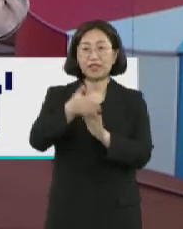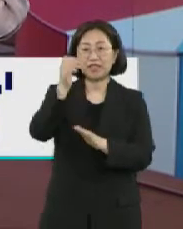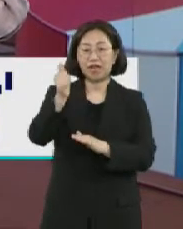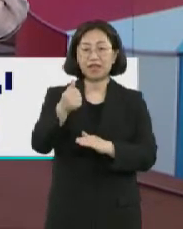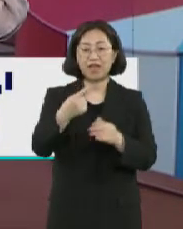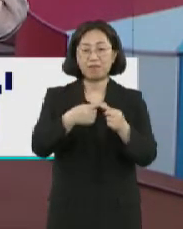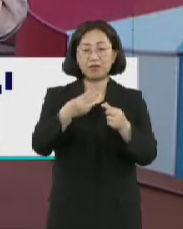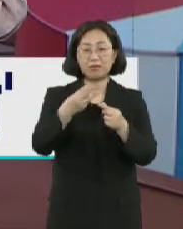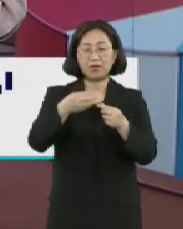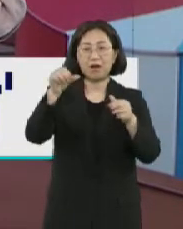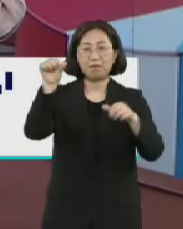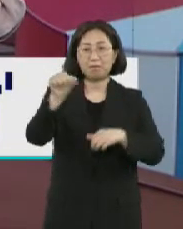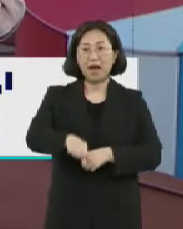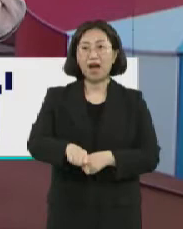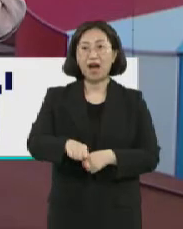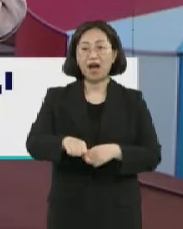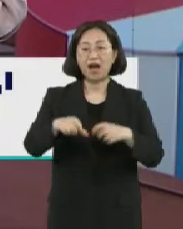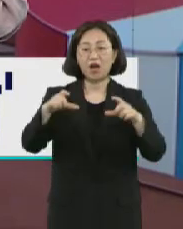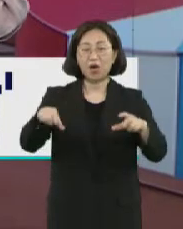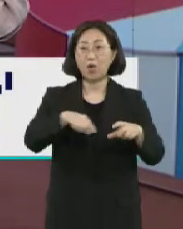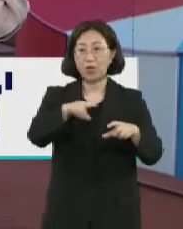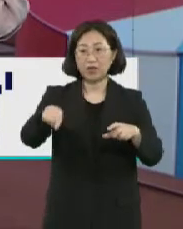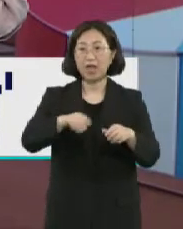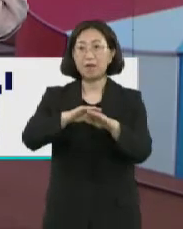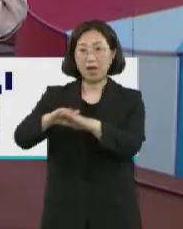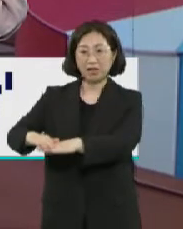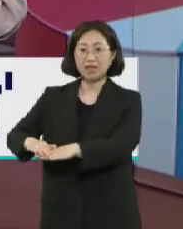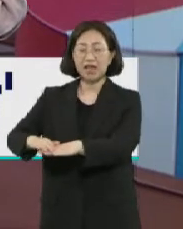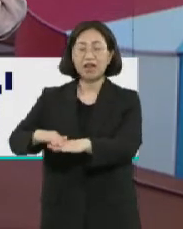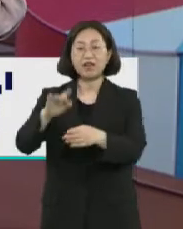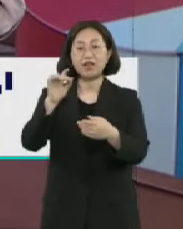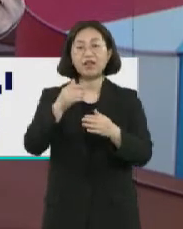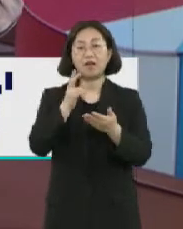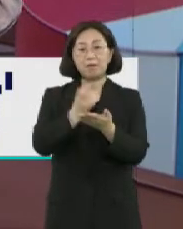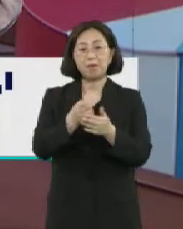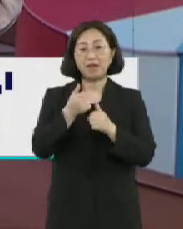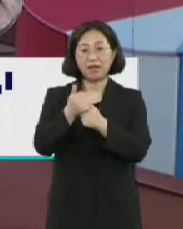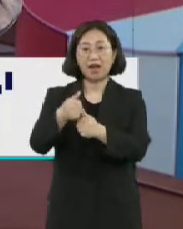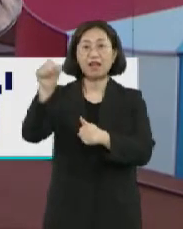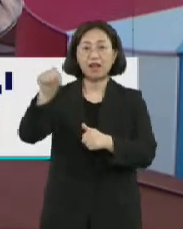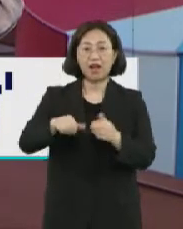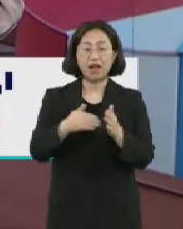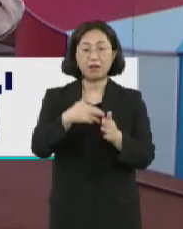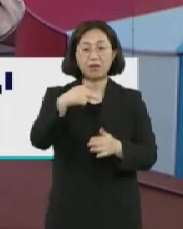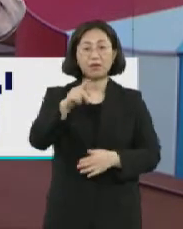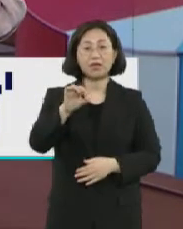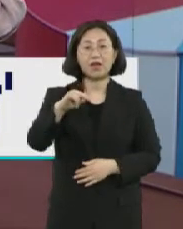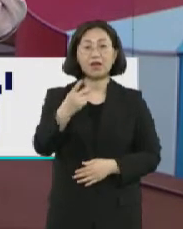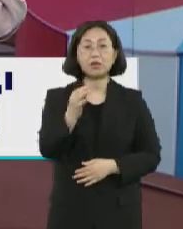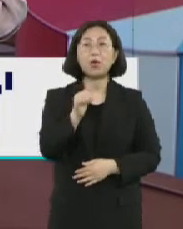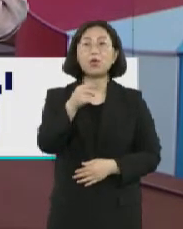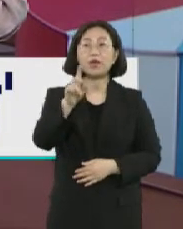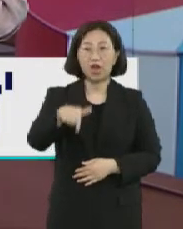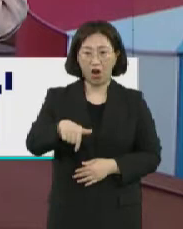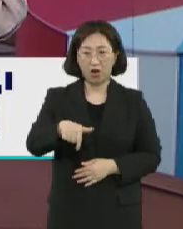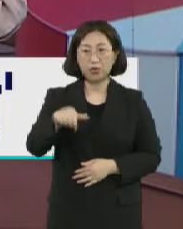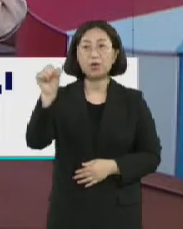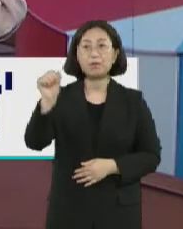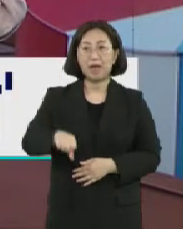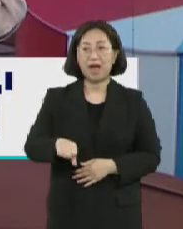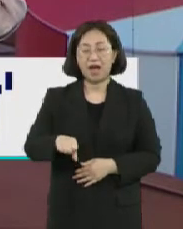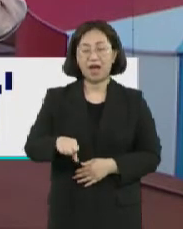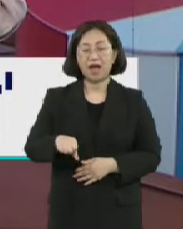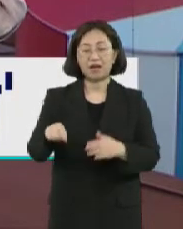지역 3번이상 낙선 자 공천 배제 방침에 따라 결국 탈락했고 장동혁 선 시당위원장 도 컷오프 되면서